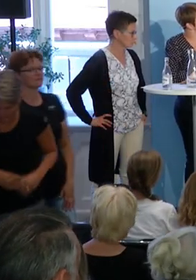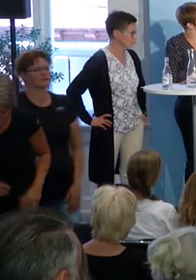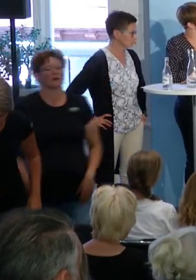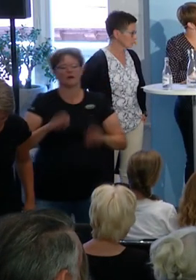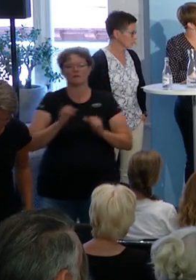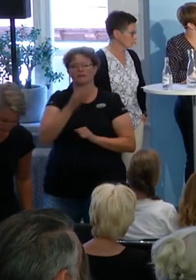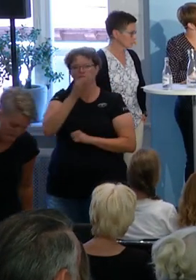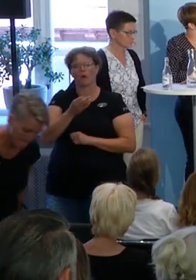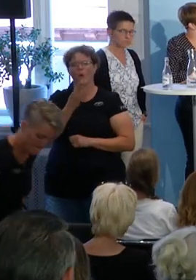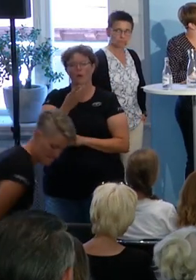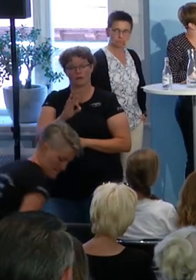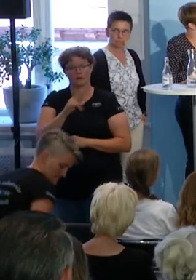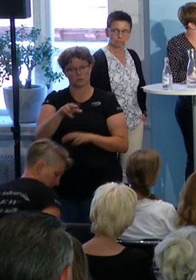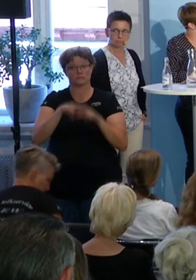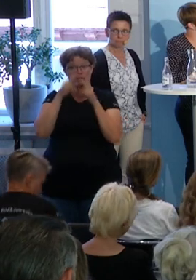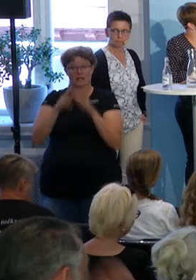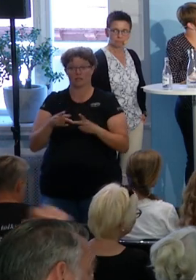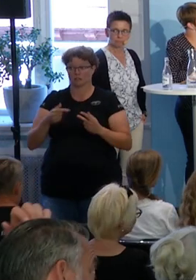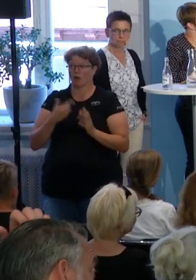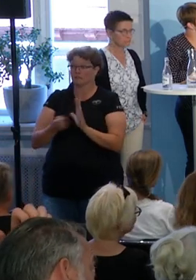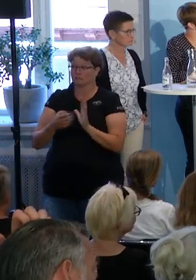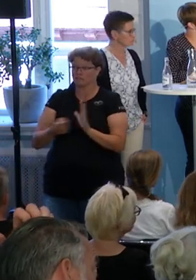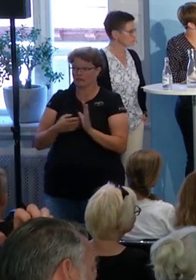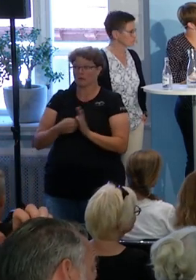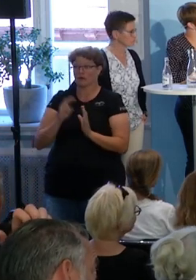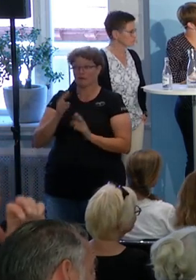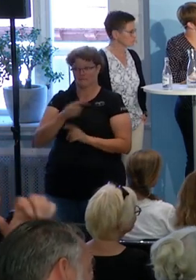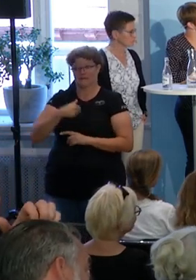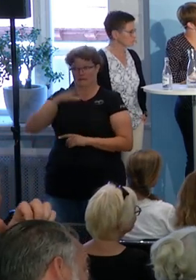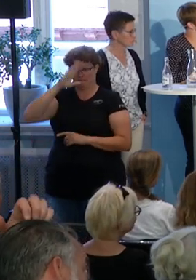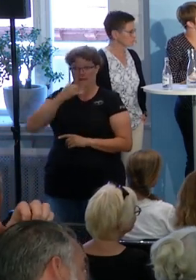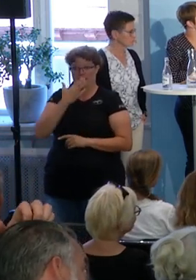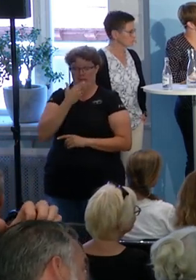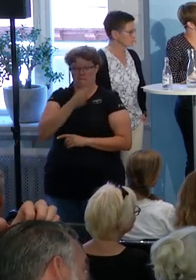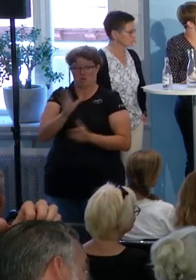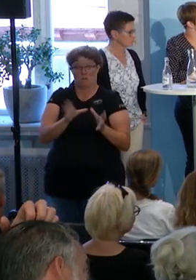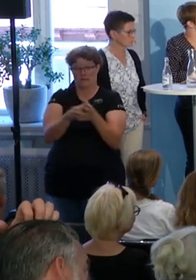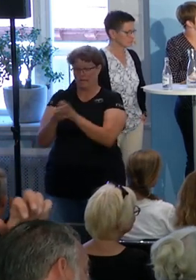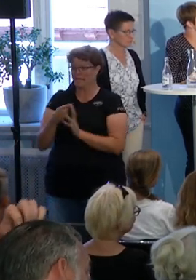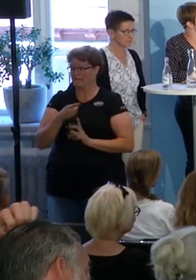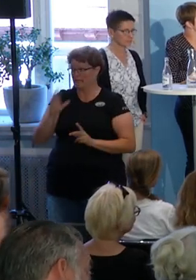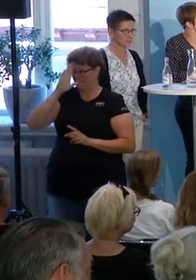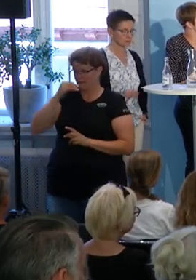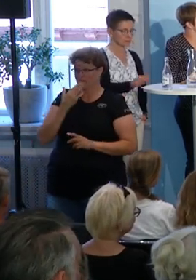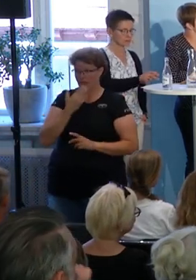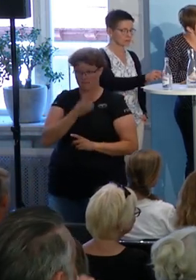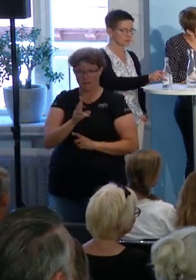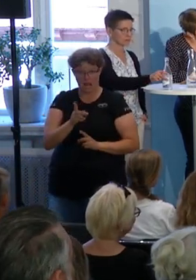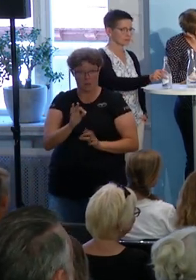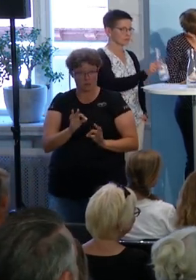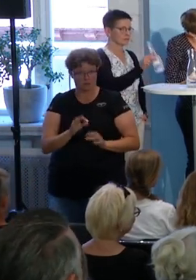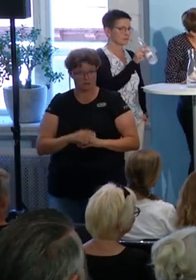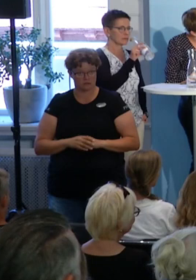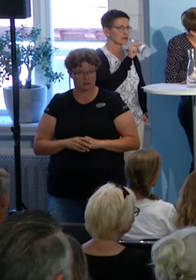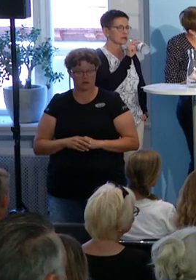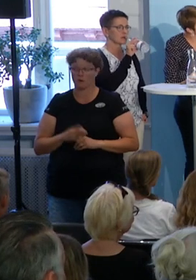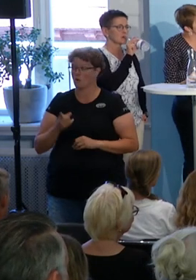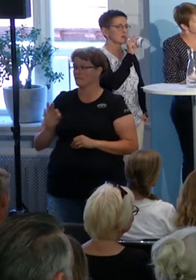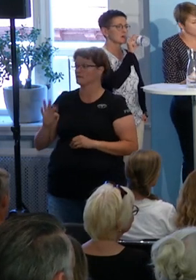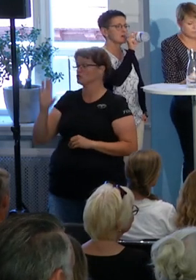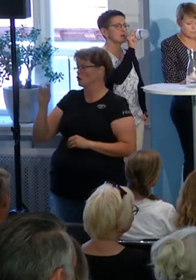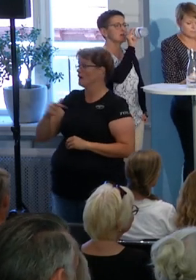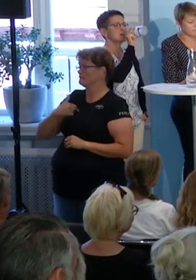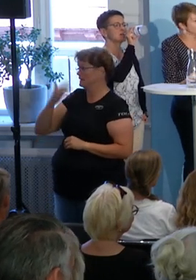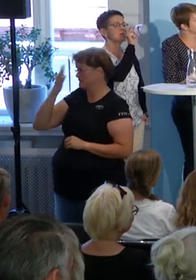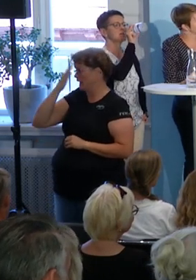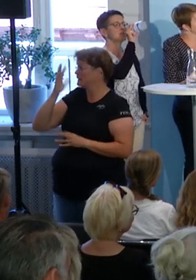som jag försökte beskriva med att vi vet vilka de är, de här gängen? Ni vet vem de är också, eller hur? Ja, vi vet precis